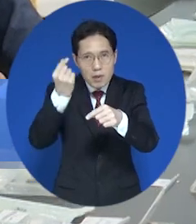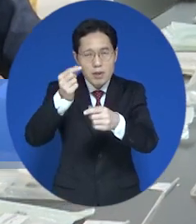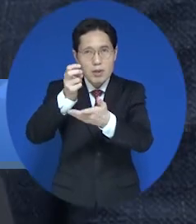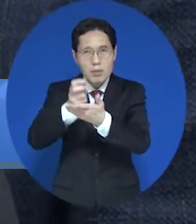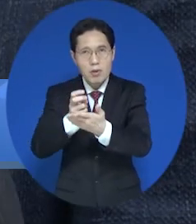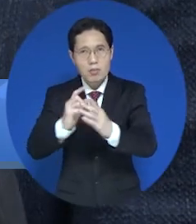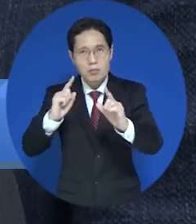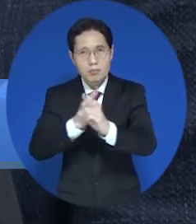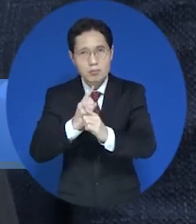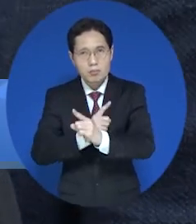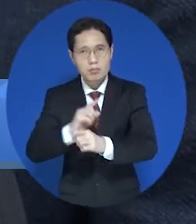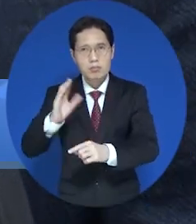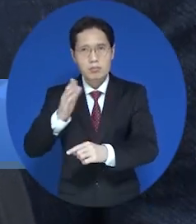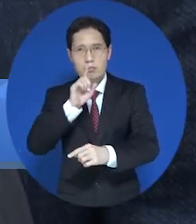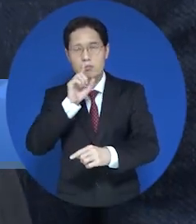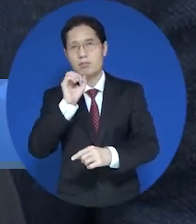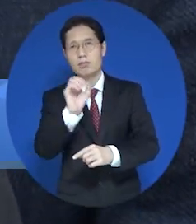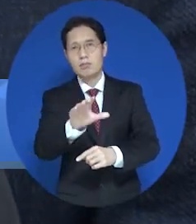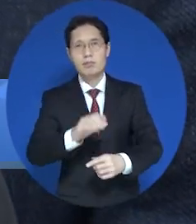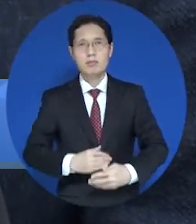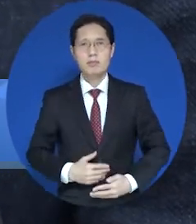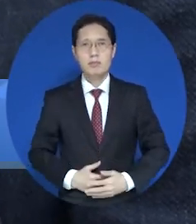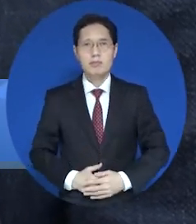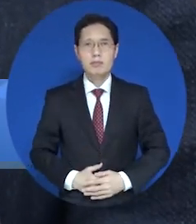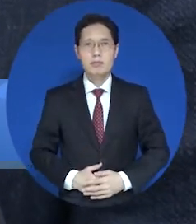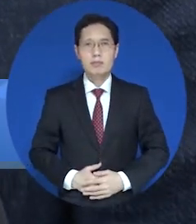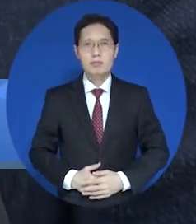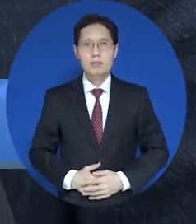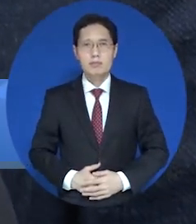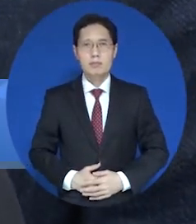법령 정비를 추진하겠다고 밝혔습니다.